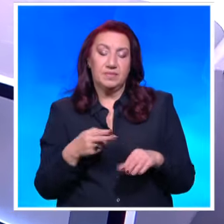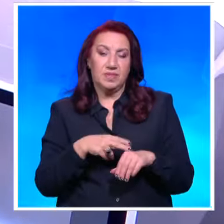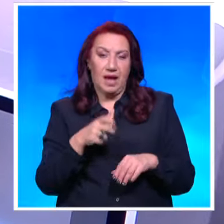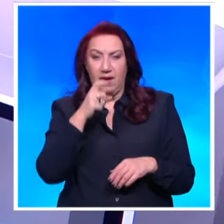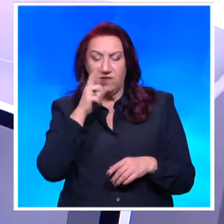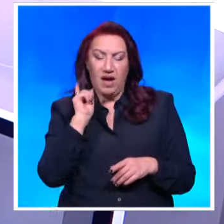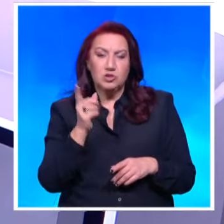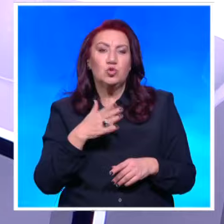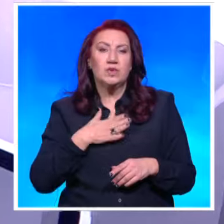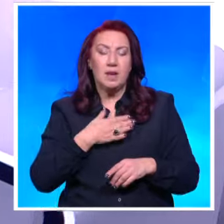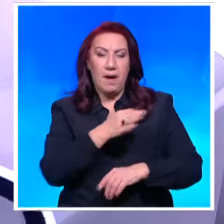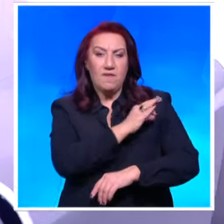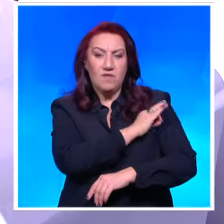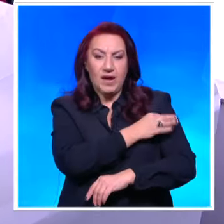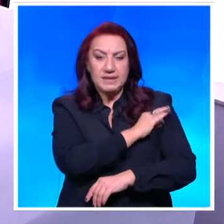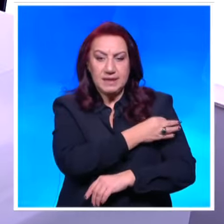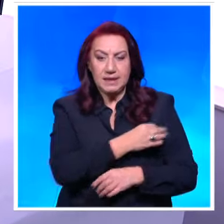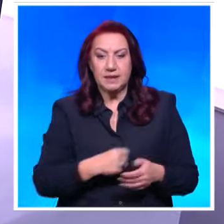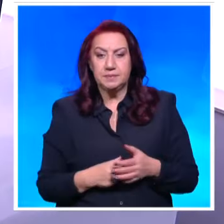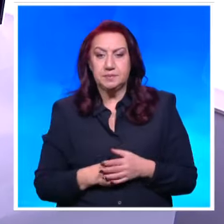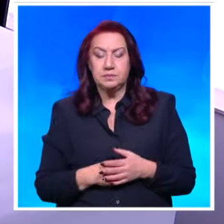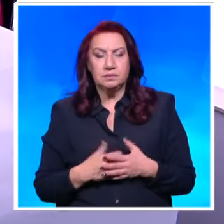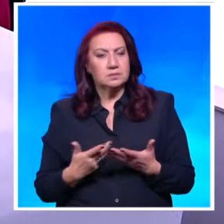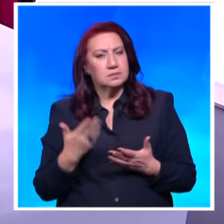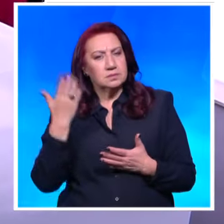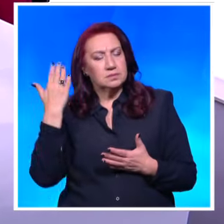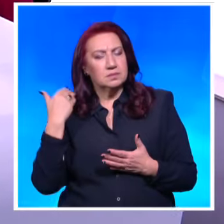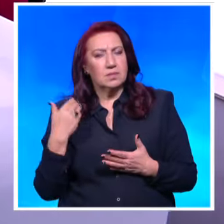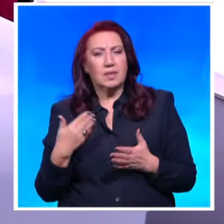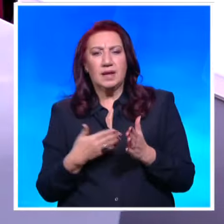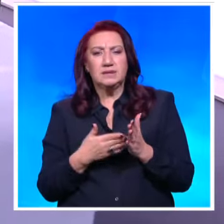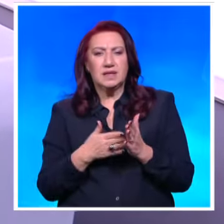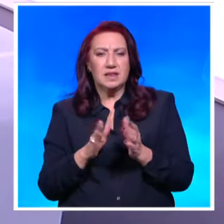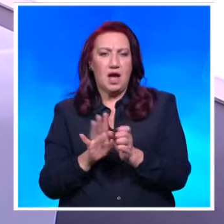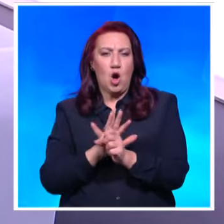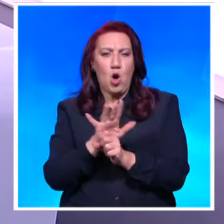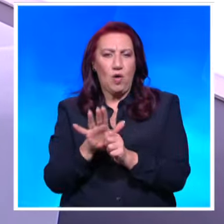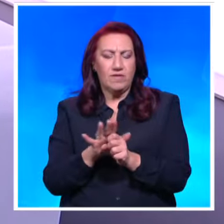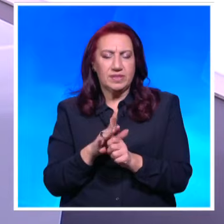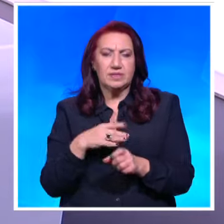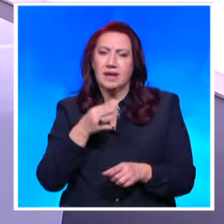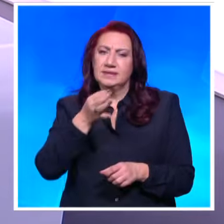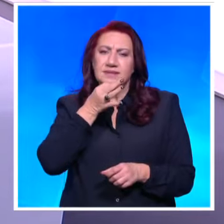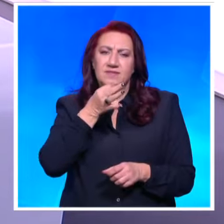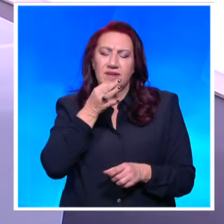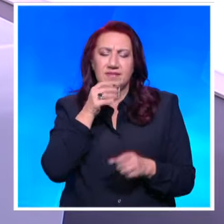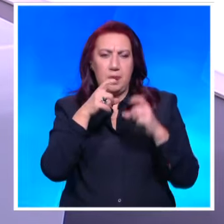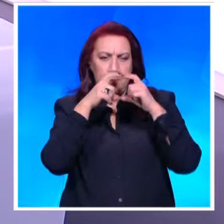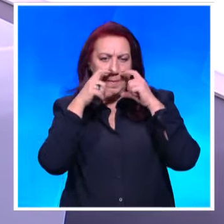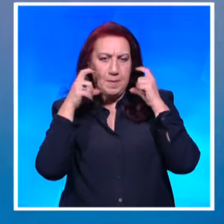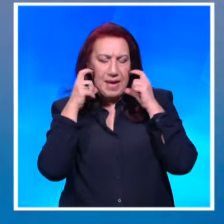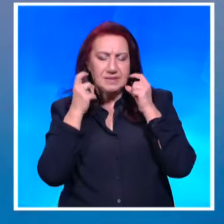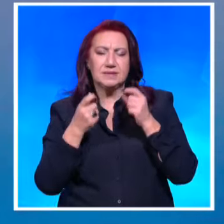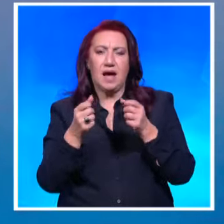Добре, например, ние покрай пандемията от COVID свикнахме да се пазим с маски, проветряване